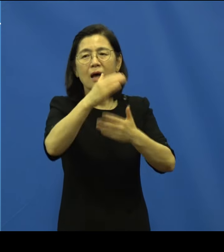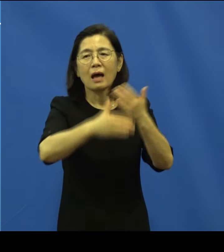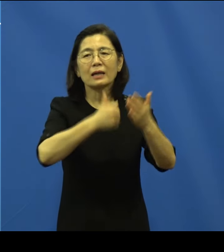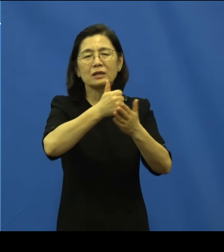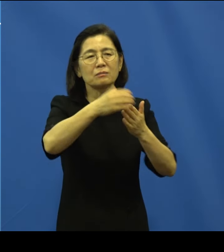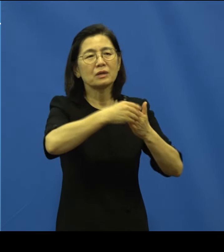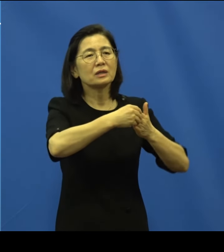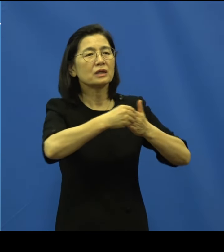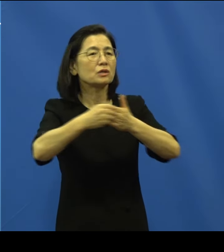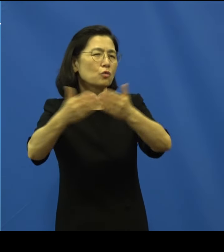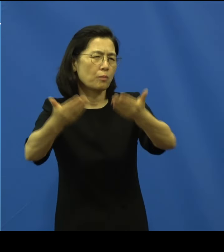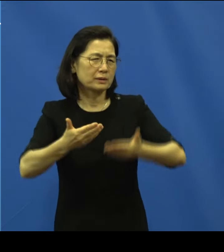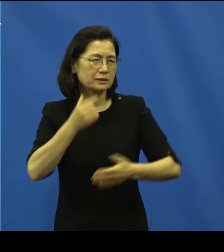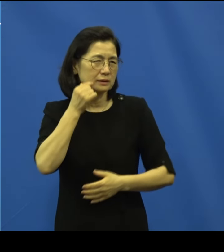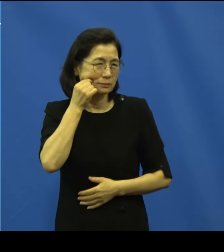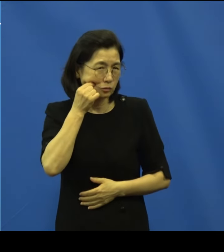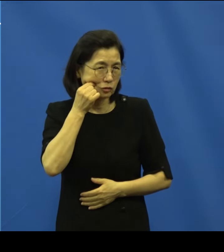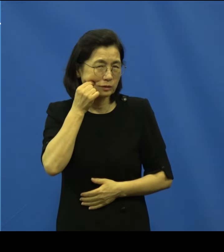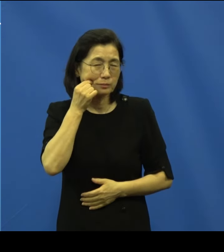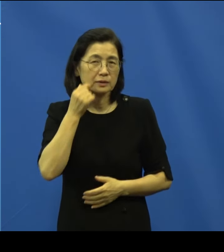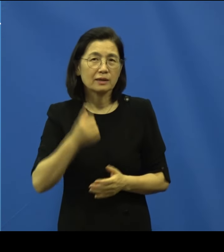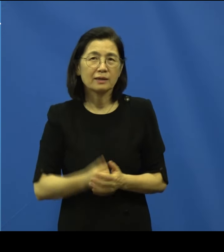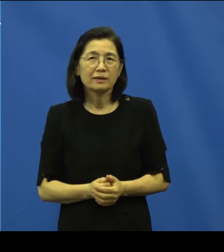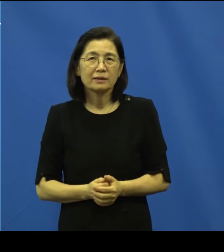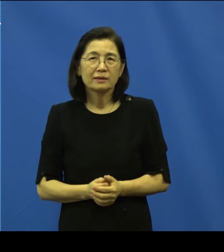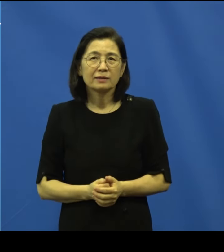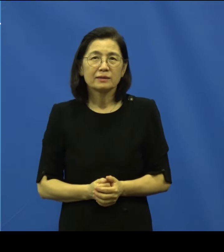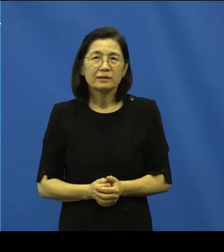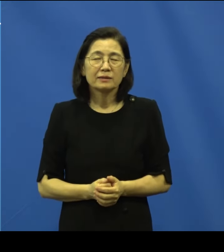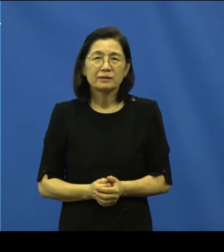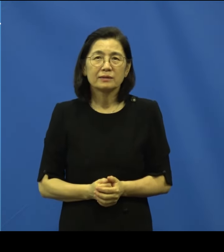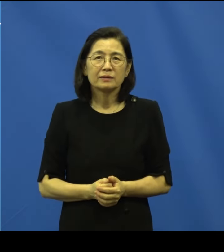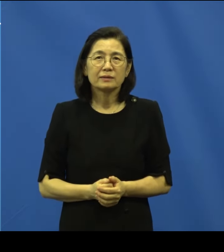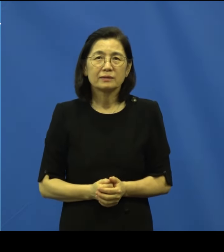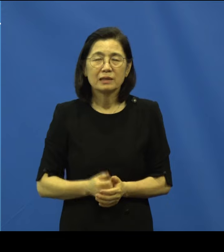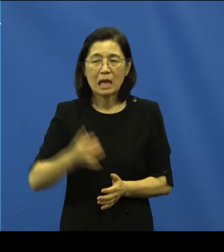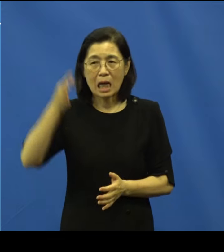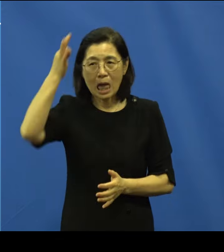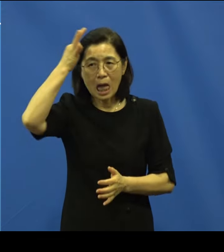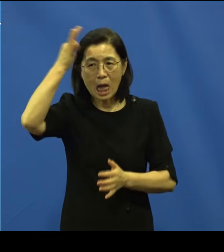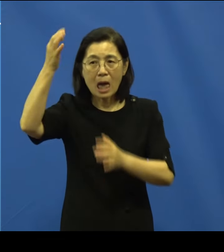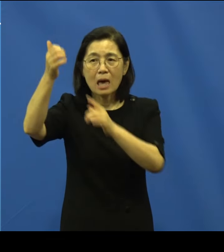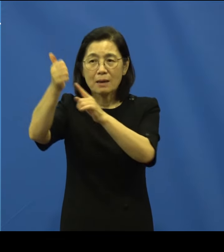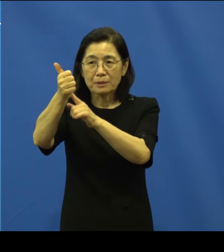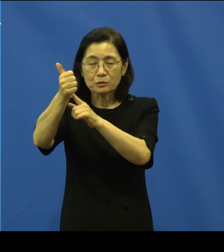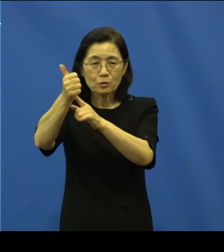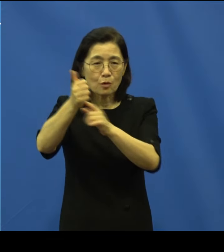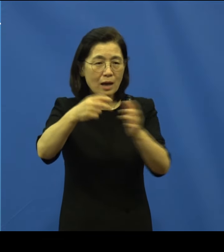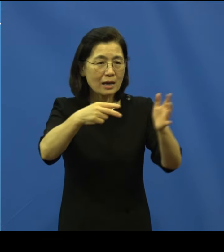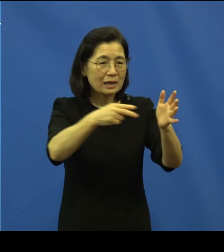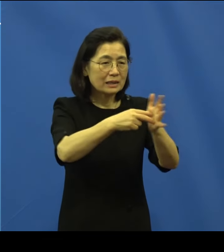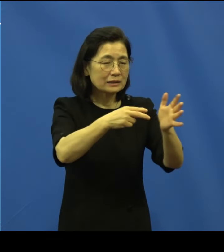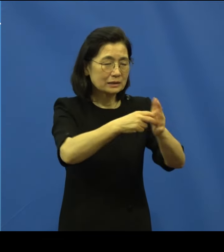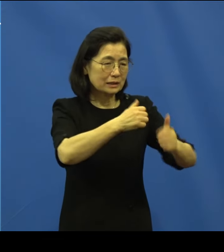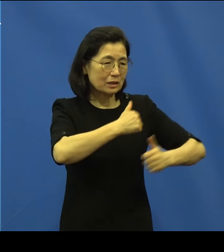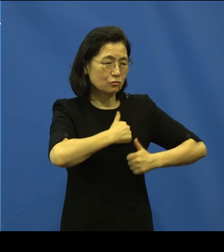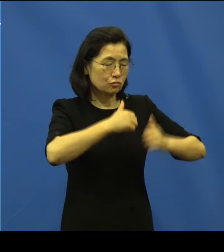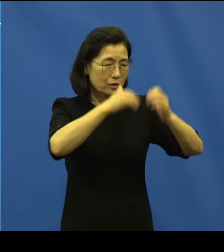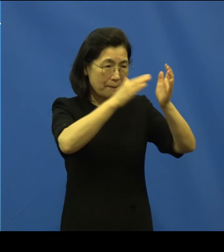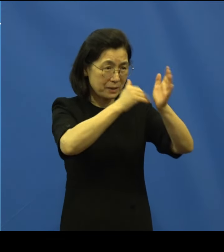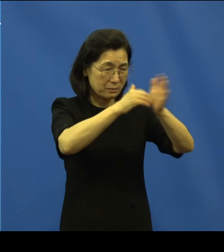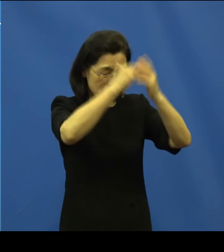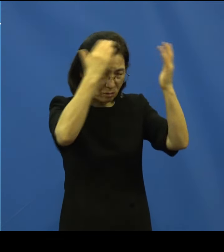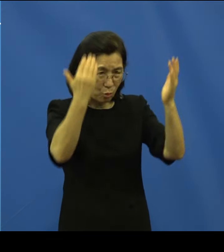이 적진의 모든 것을 알 수 있었던 비결은 하나님이 가르쳐 주신 거잖아요. 하나님은 모든 비밀을 다